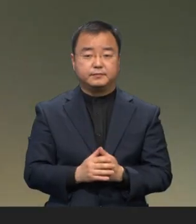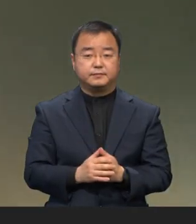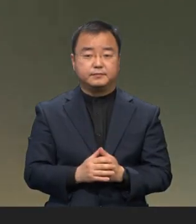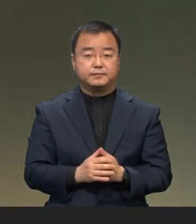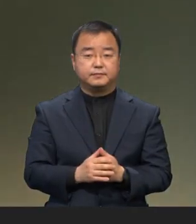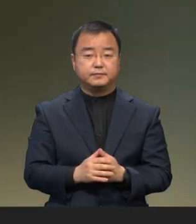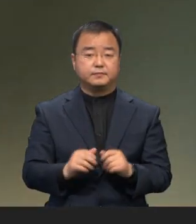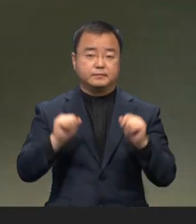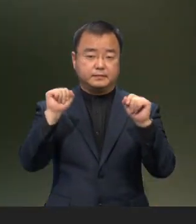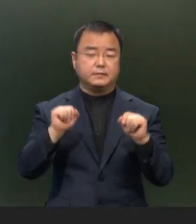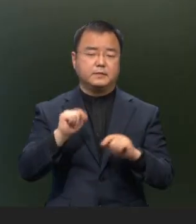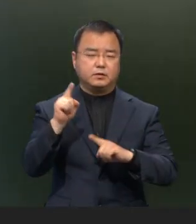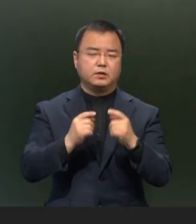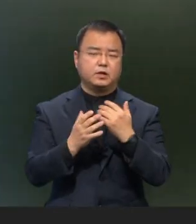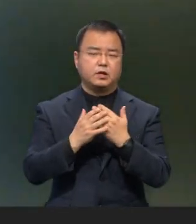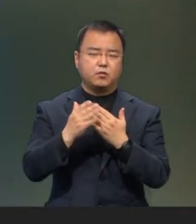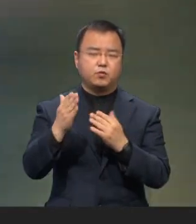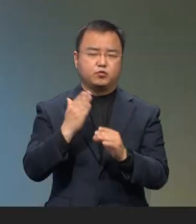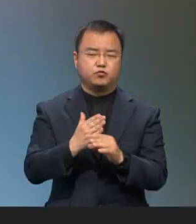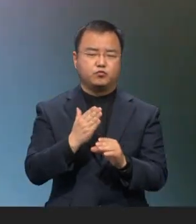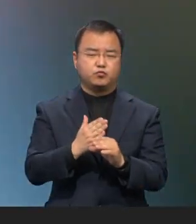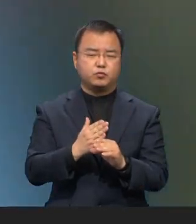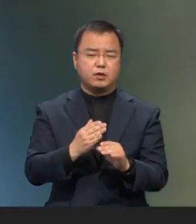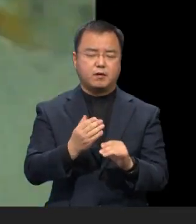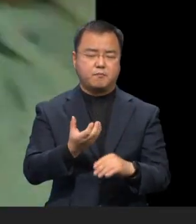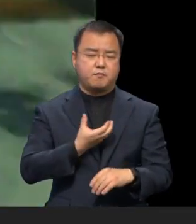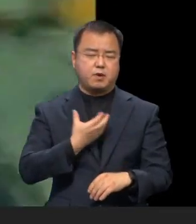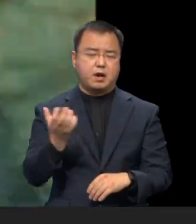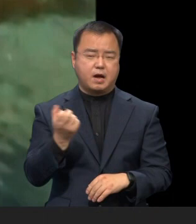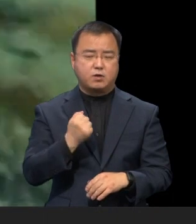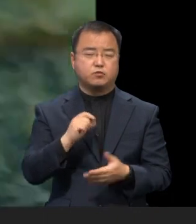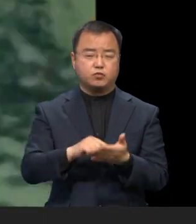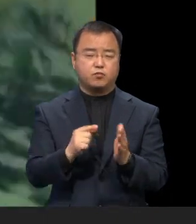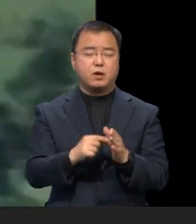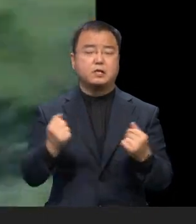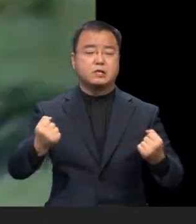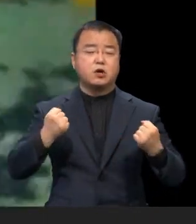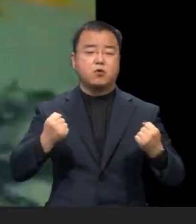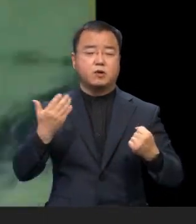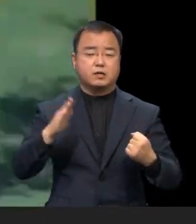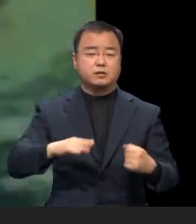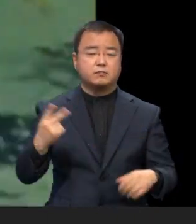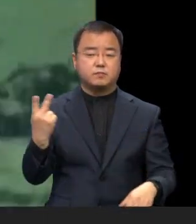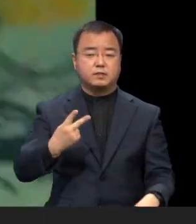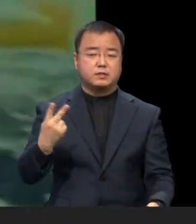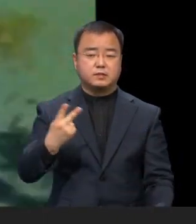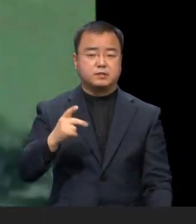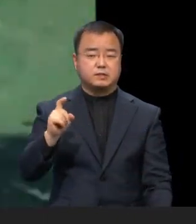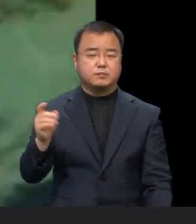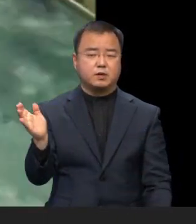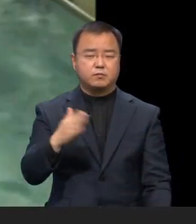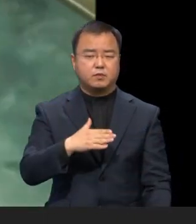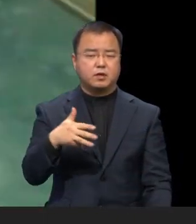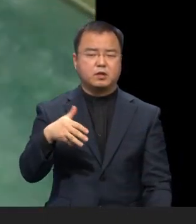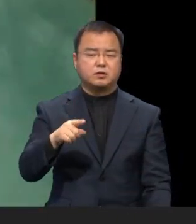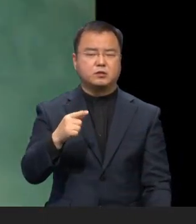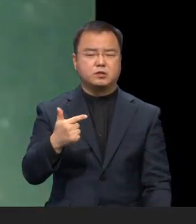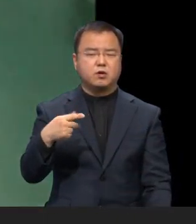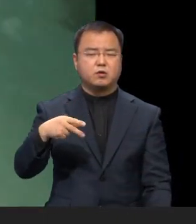엘라는 체조대회에서 메달을 딸 정도로 건강했지만 숨지기 3년 전인 2010년부터는 천식 발작